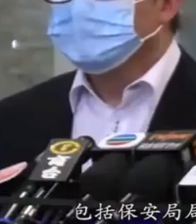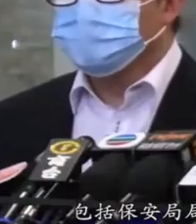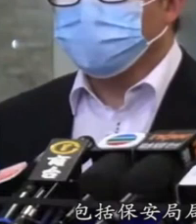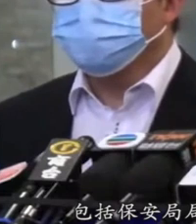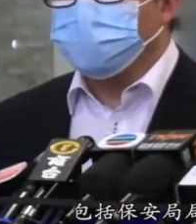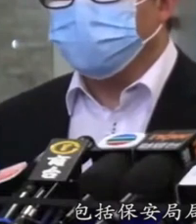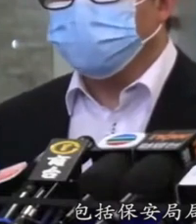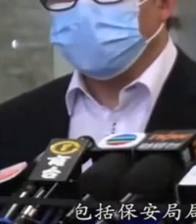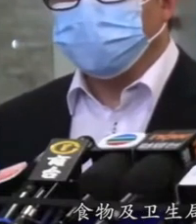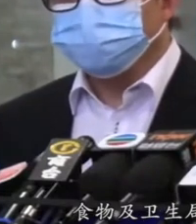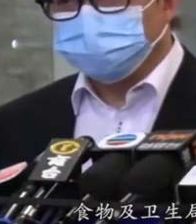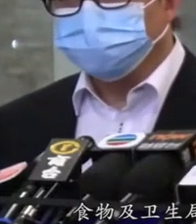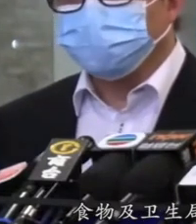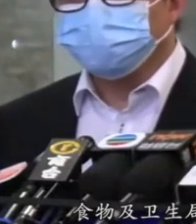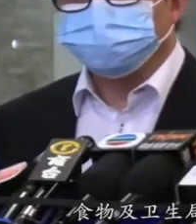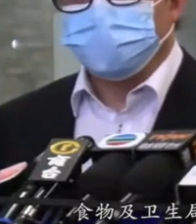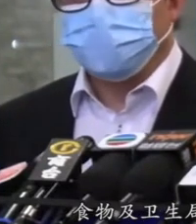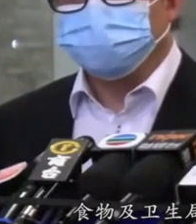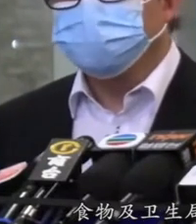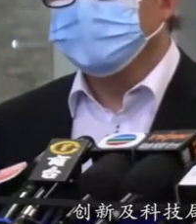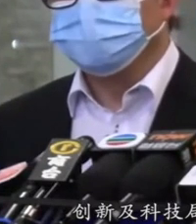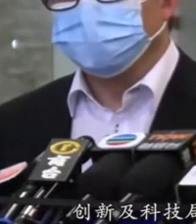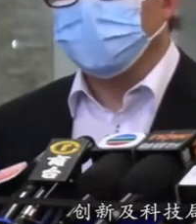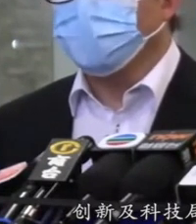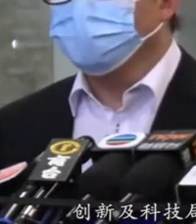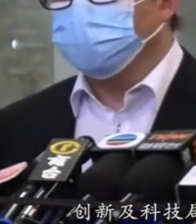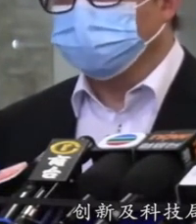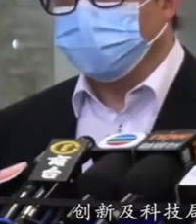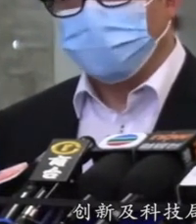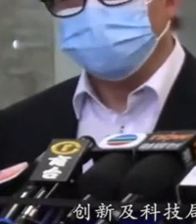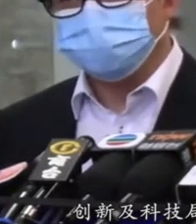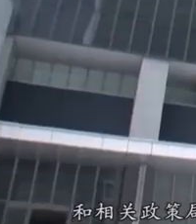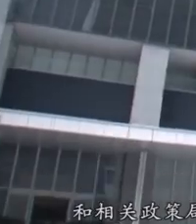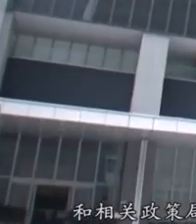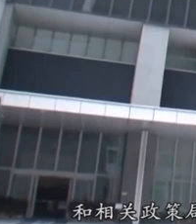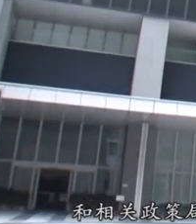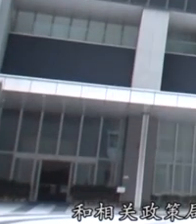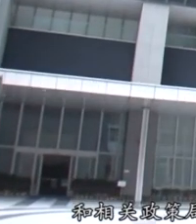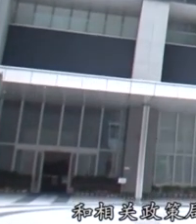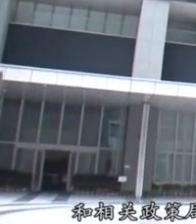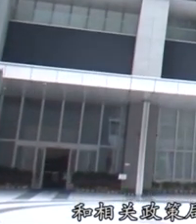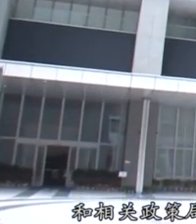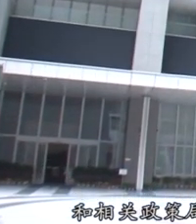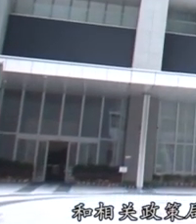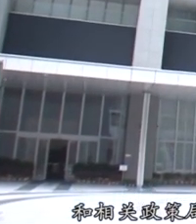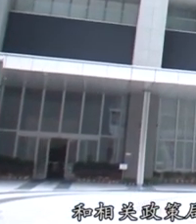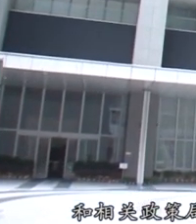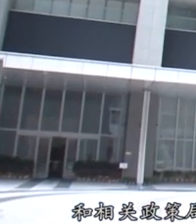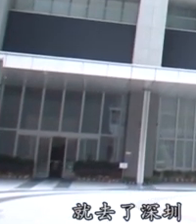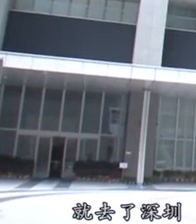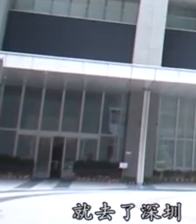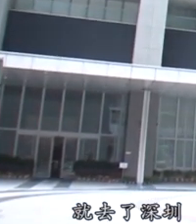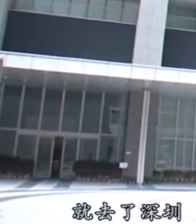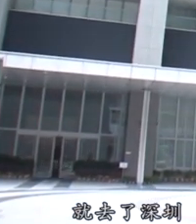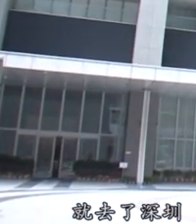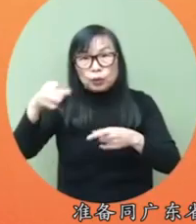队，包括保安局局长、食物及卫生局局长、创新及科技局局长和相关政策局和部门的同事呢，就